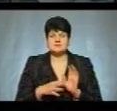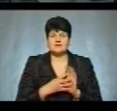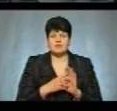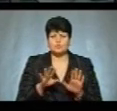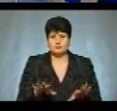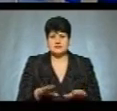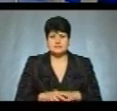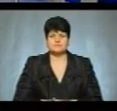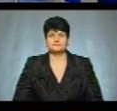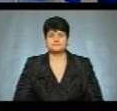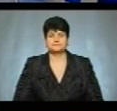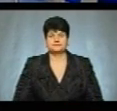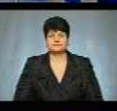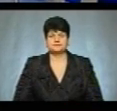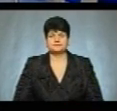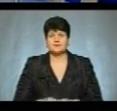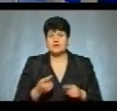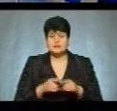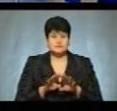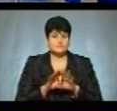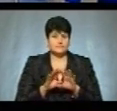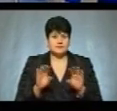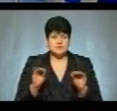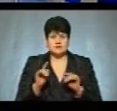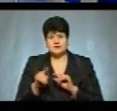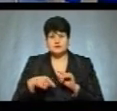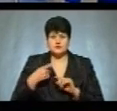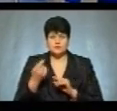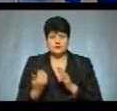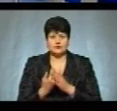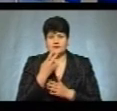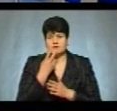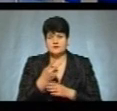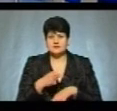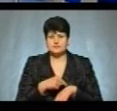місці. І на цьому у мене все. Наступний випуск новин дивіться о